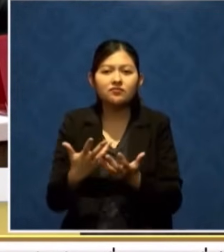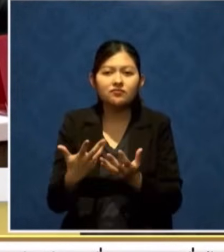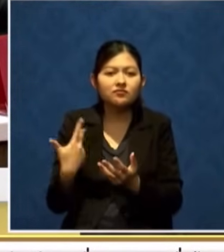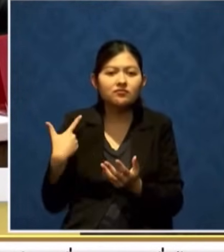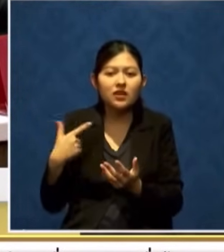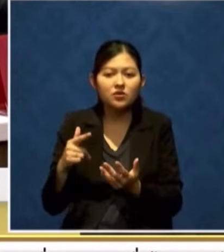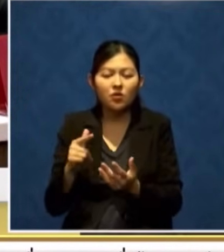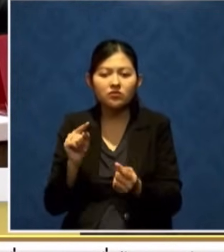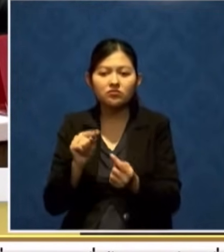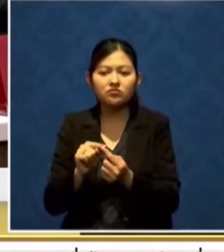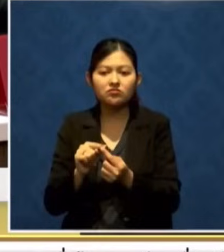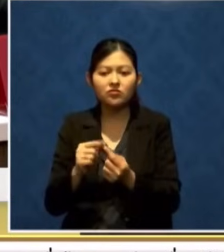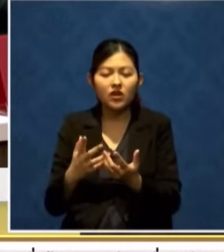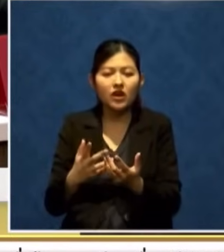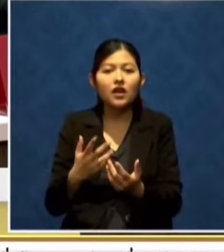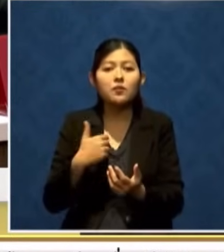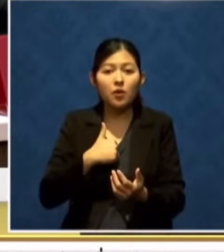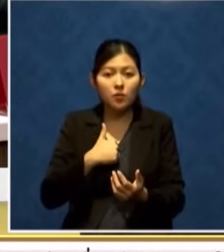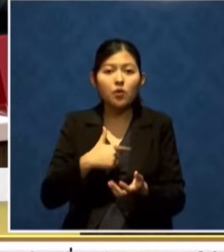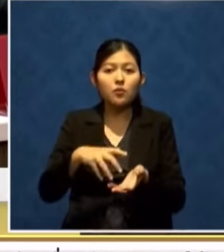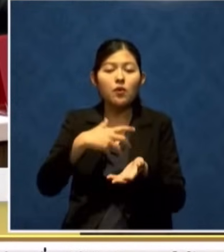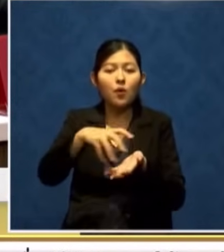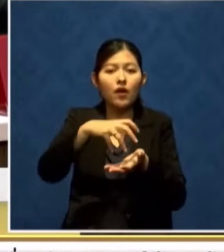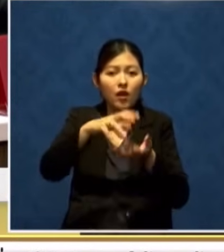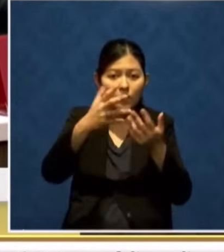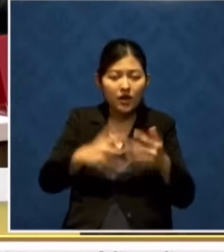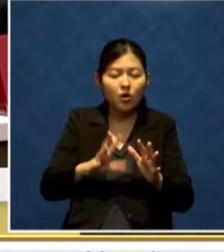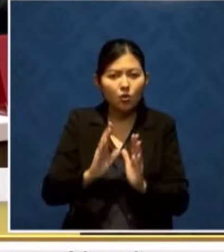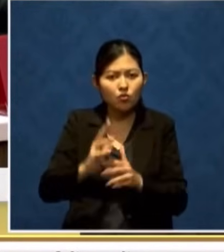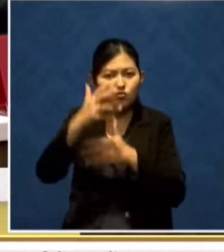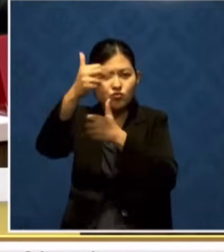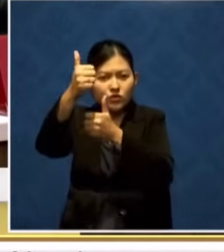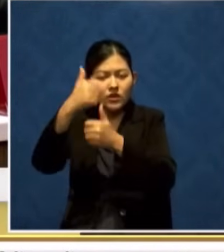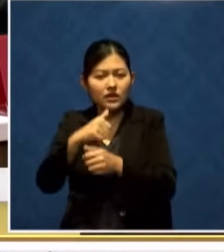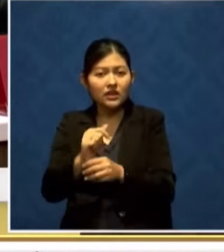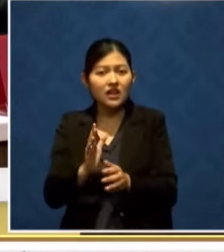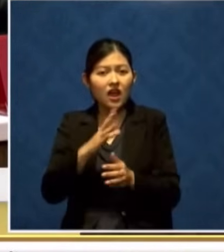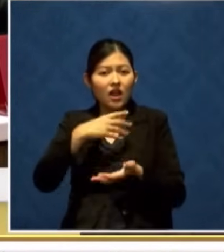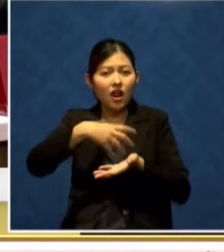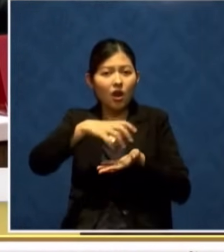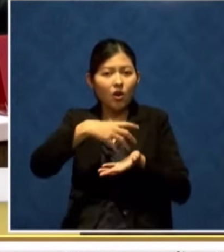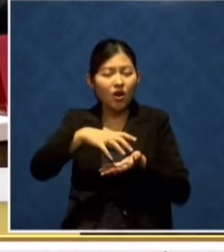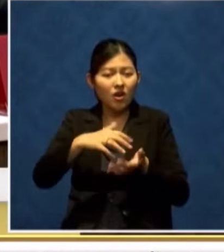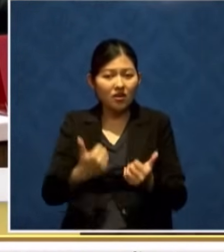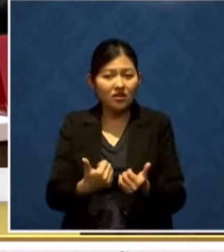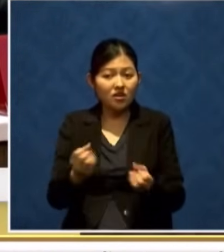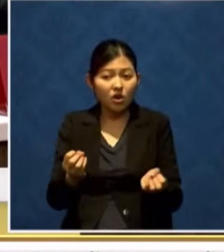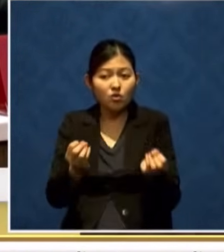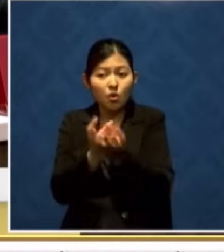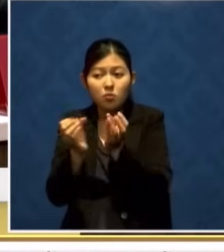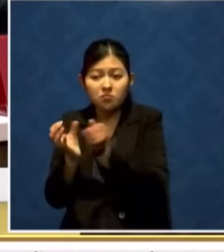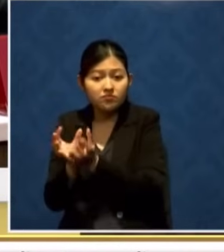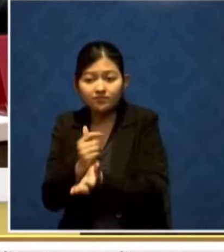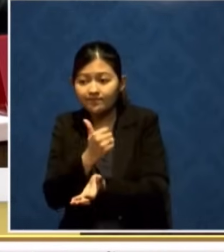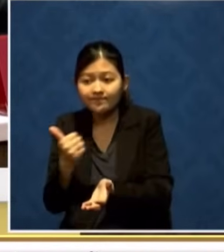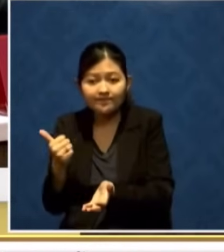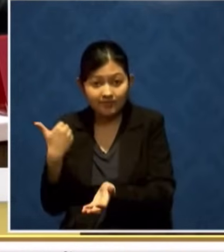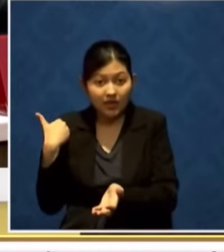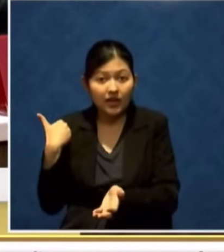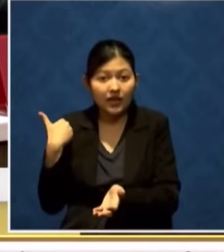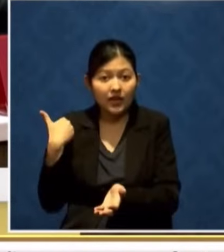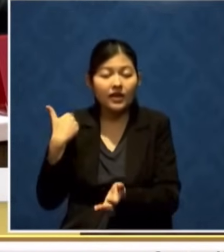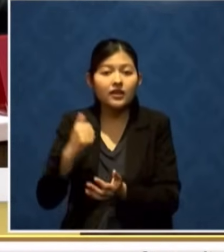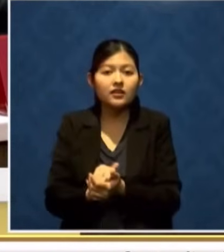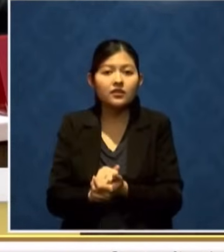พูดไปแล้วก็มีคนสนใจว่าในการพูดครั้งนี้จะกระทบกระเทือนไข่หรือไม่ผม